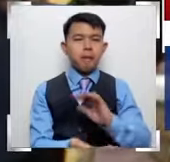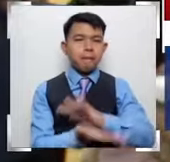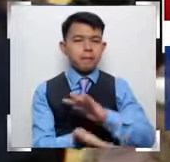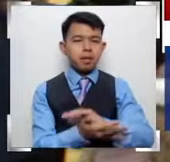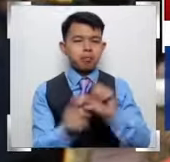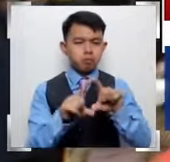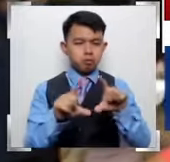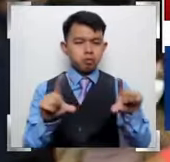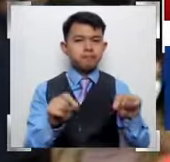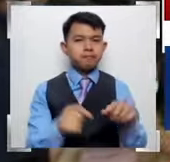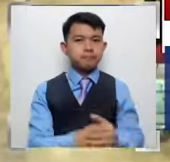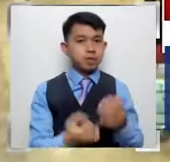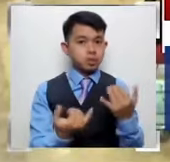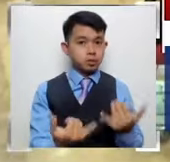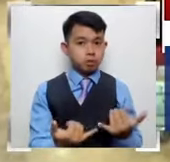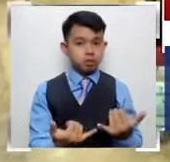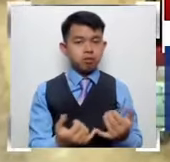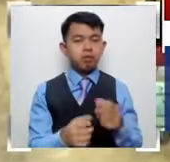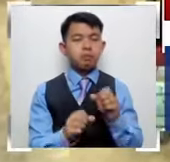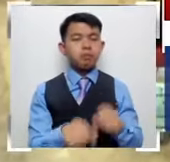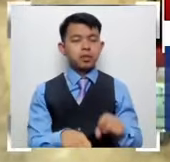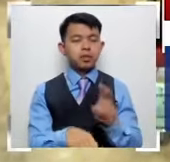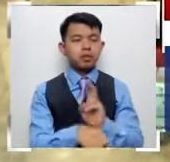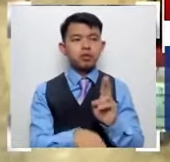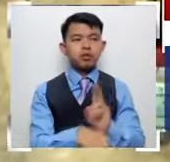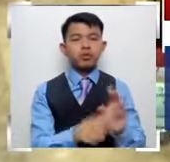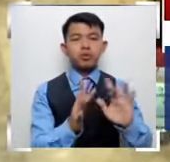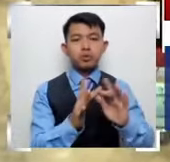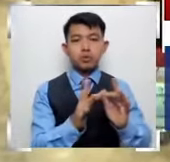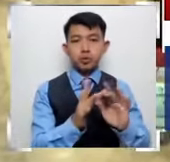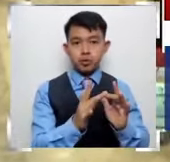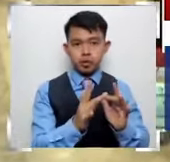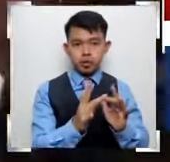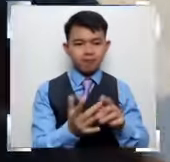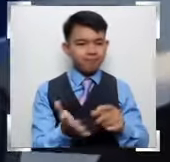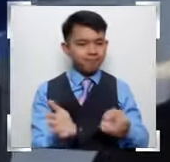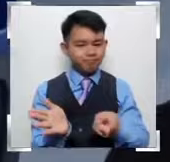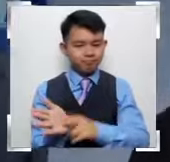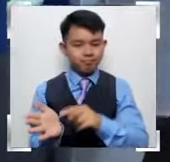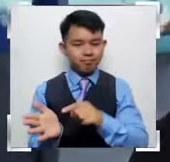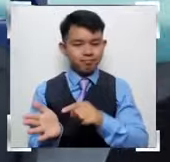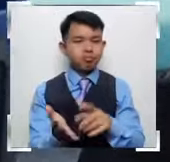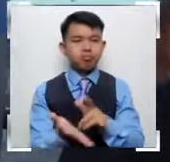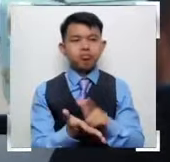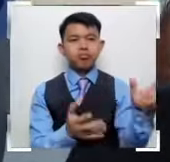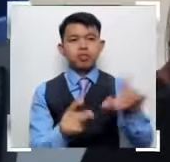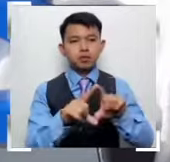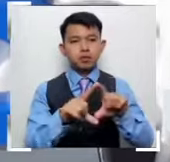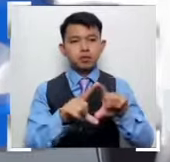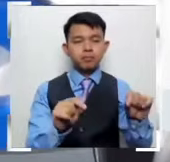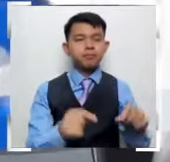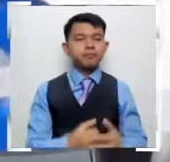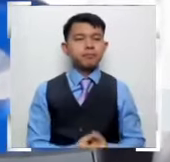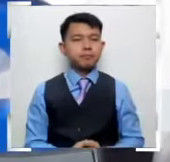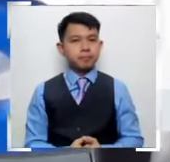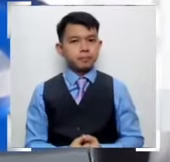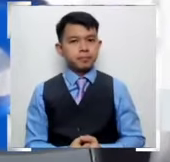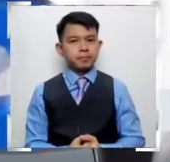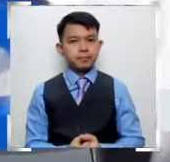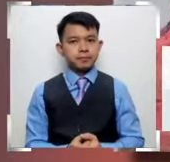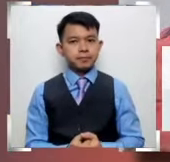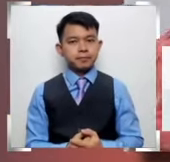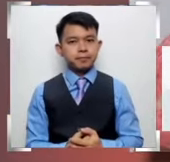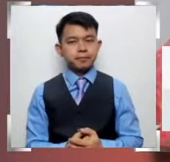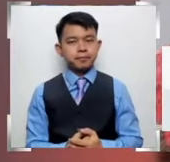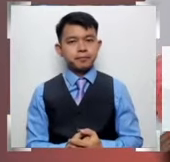nang gawin sa online portal na e-travel system ang pag-fill out sa departure card. Sa Boracay na inaasahang daragsain ng mga